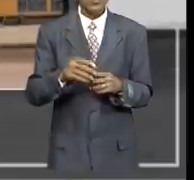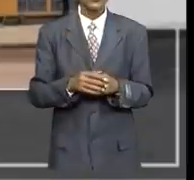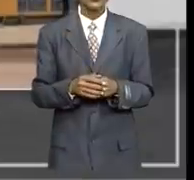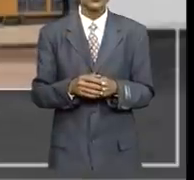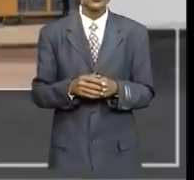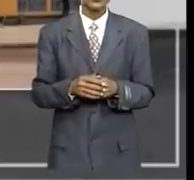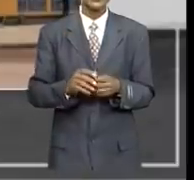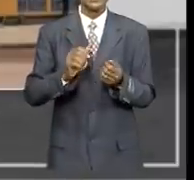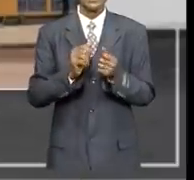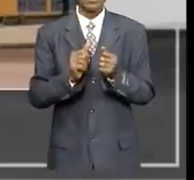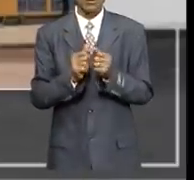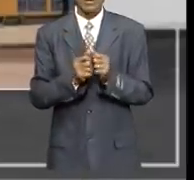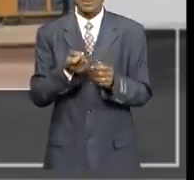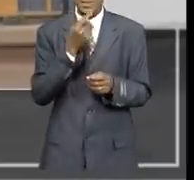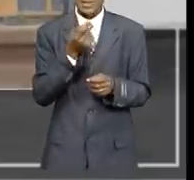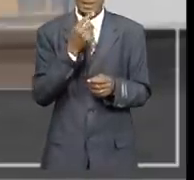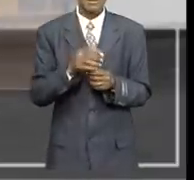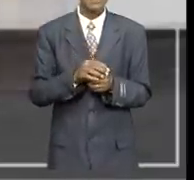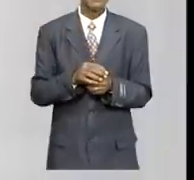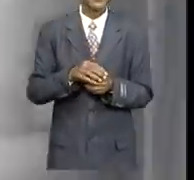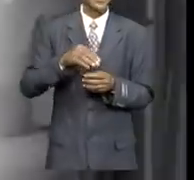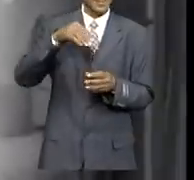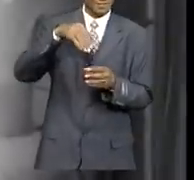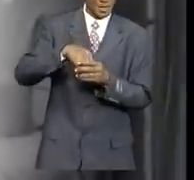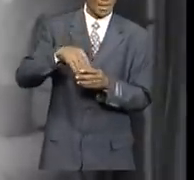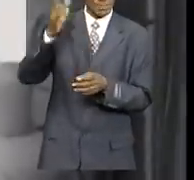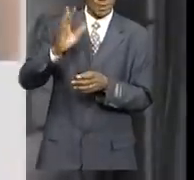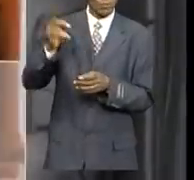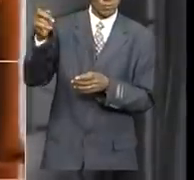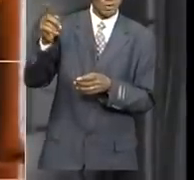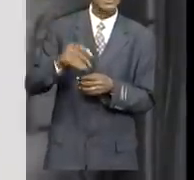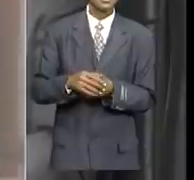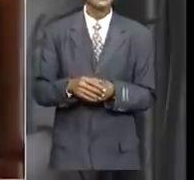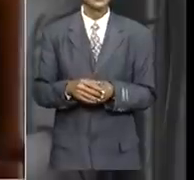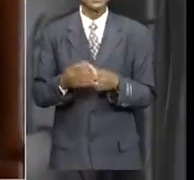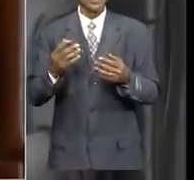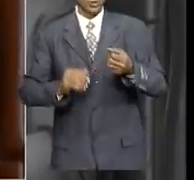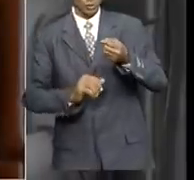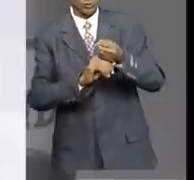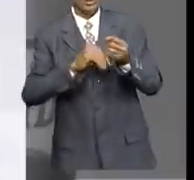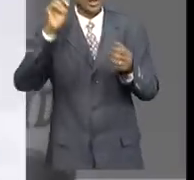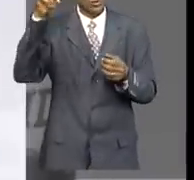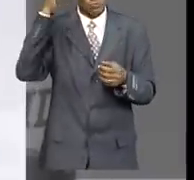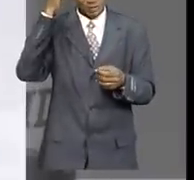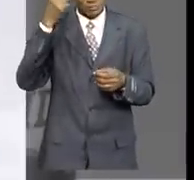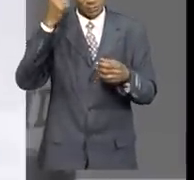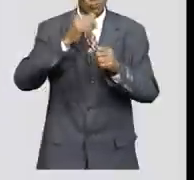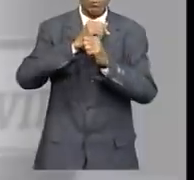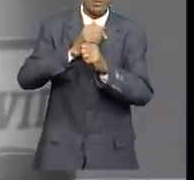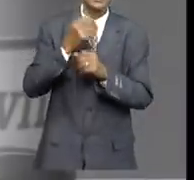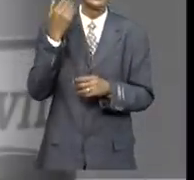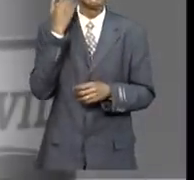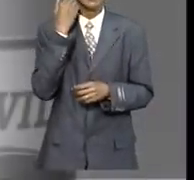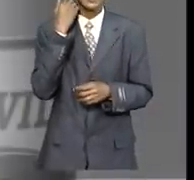solidaires, engagés et disposés à poursuivre son soutien au gouvernement de la République dans sa lutte contre la pandémie du Covid-19, et